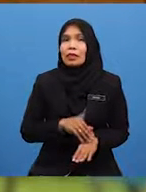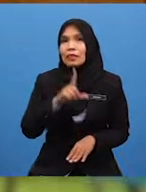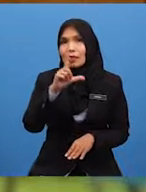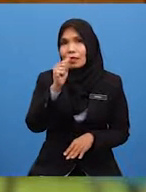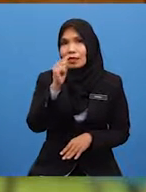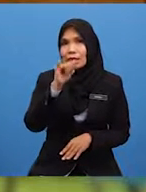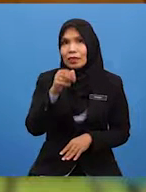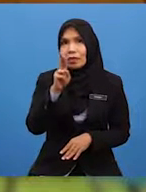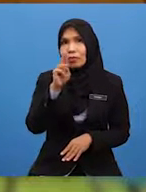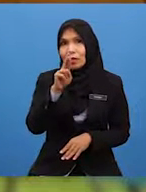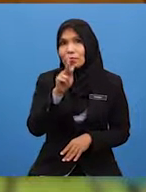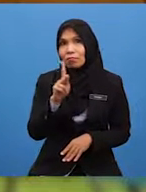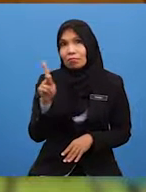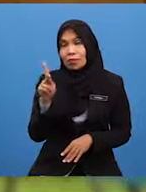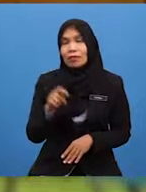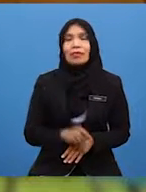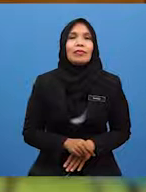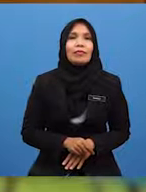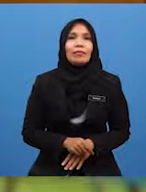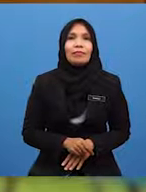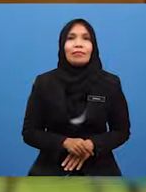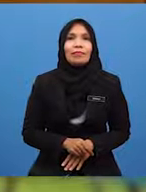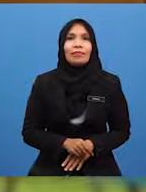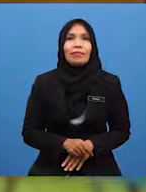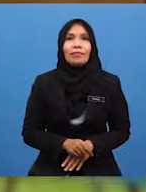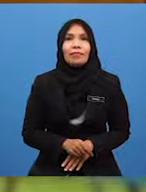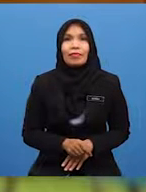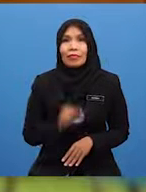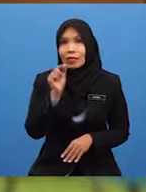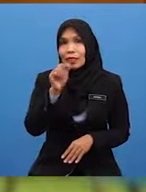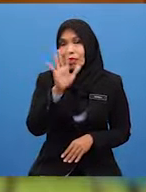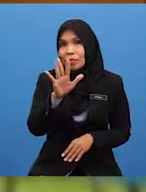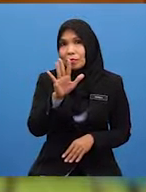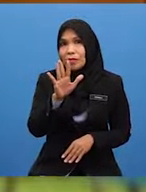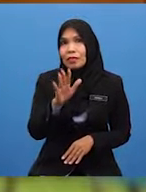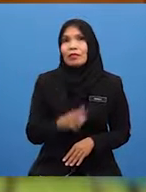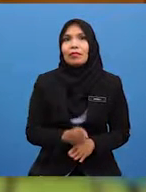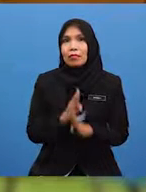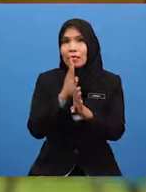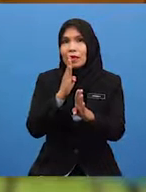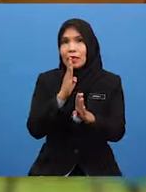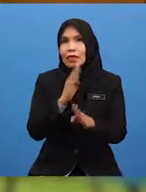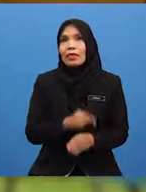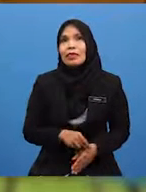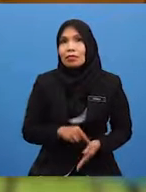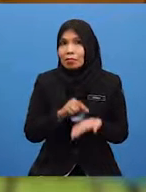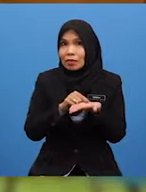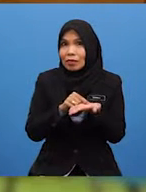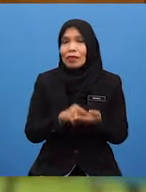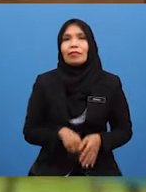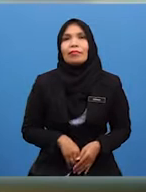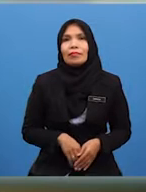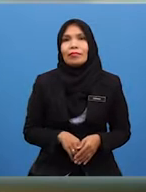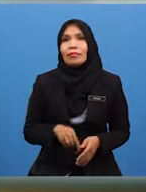kanan. Titik 5 pada baris tengah dan titik 6 pada baris